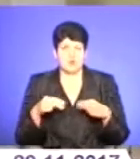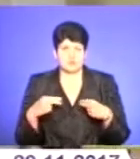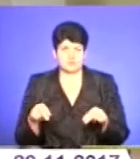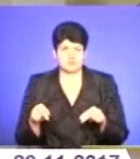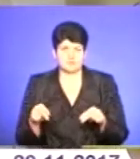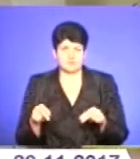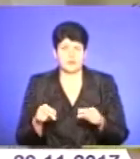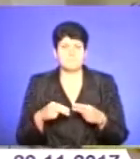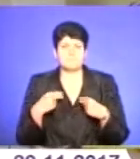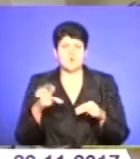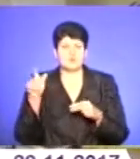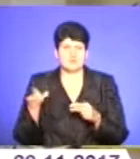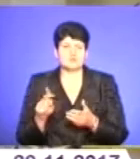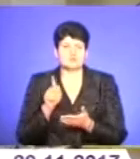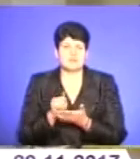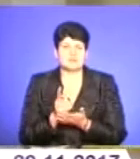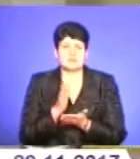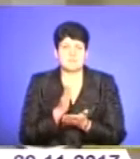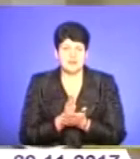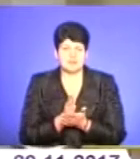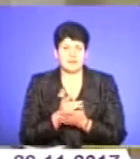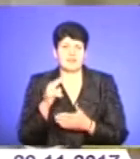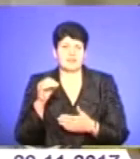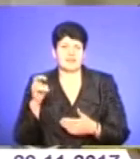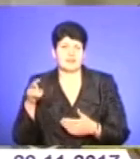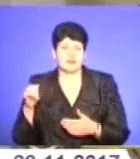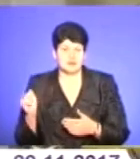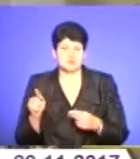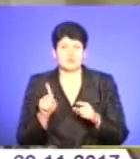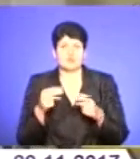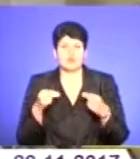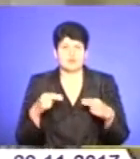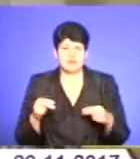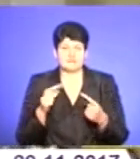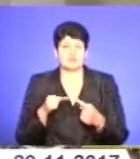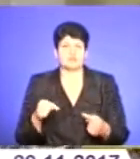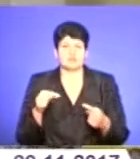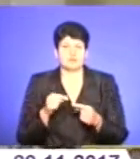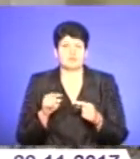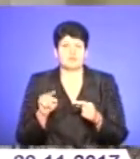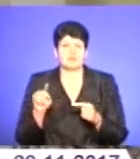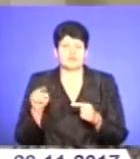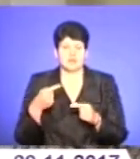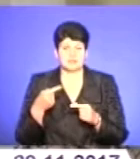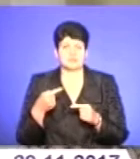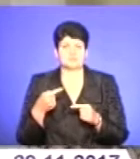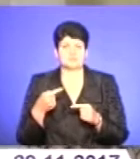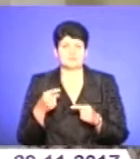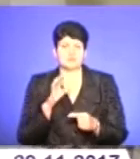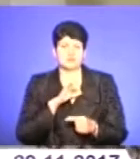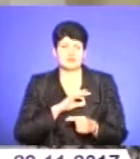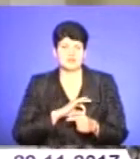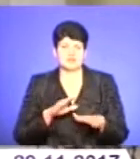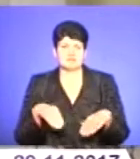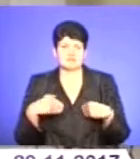Продавець зобов'язаний мати декларацію на іграшки, які він продає, ну і відповідно на вимогу споживача, покупця